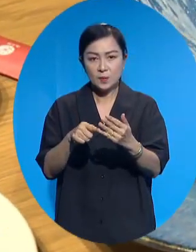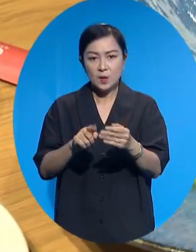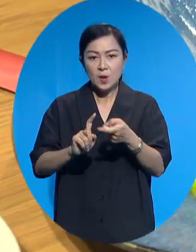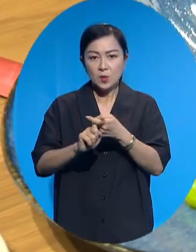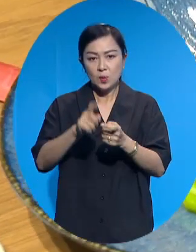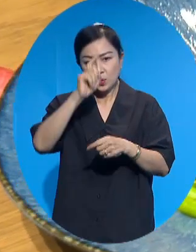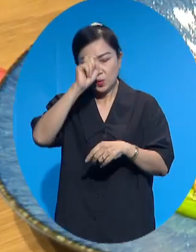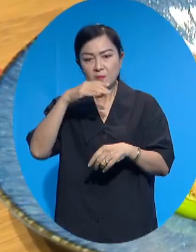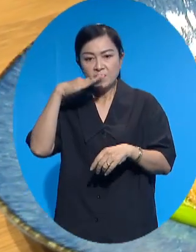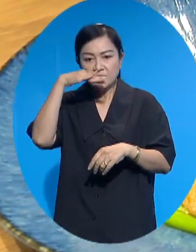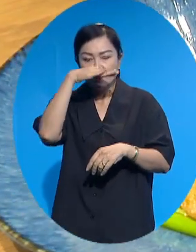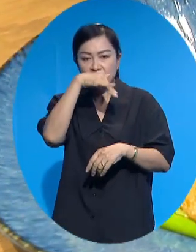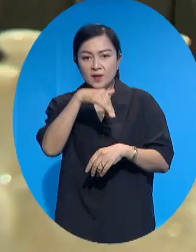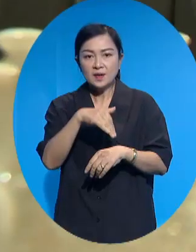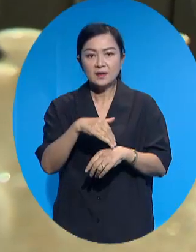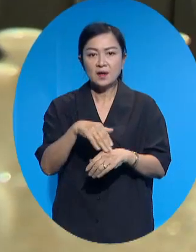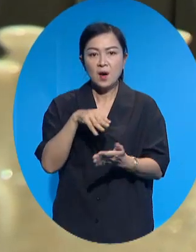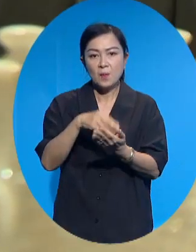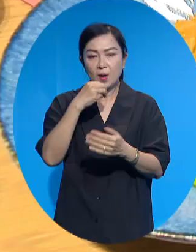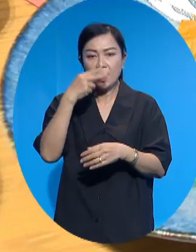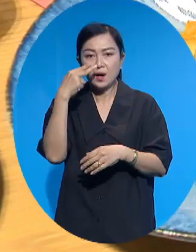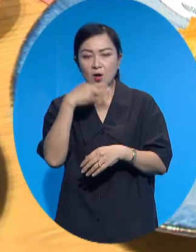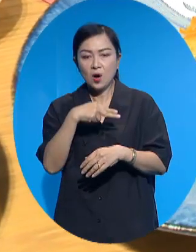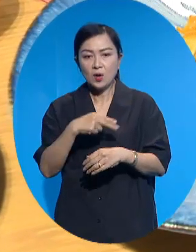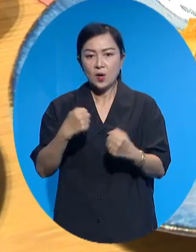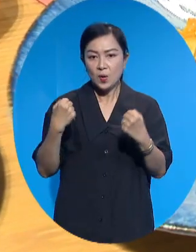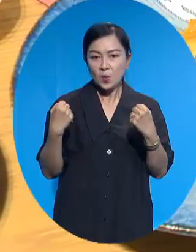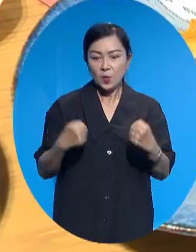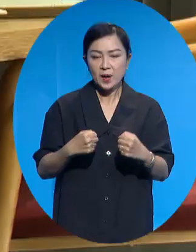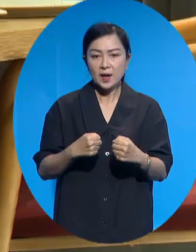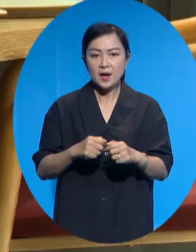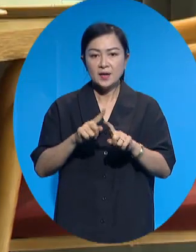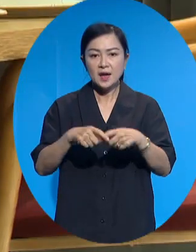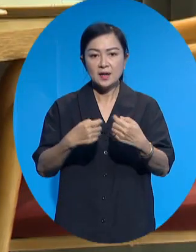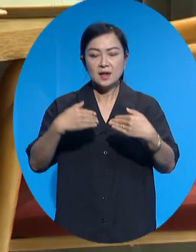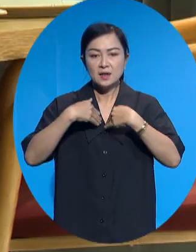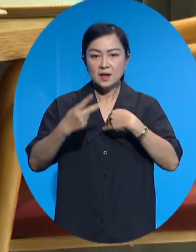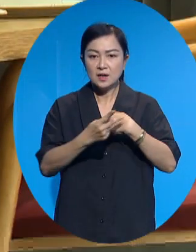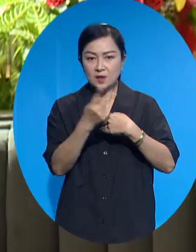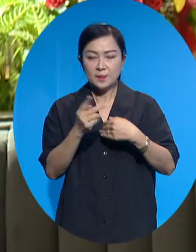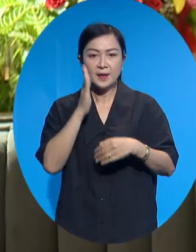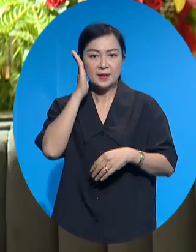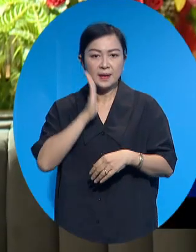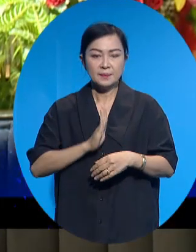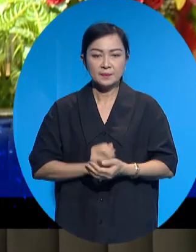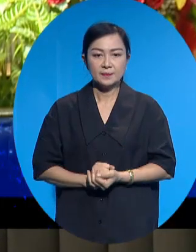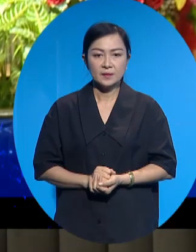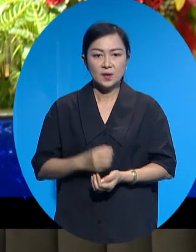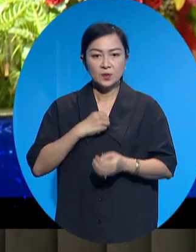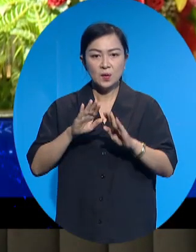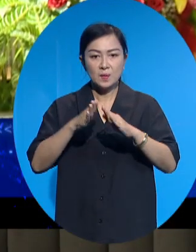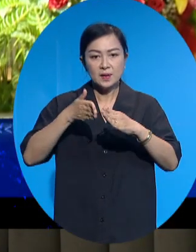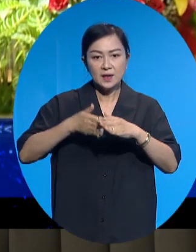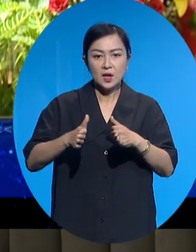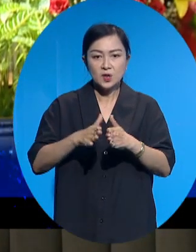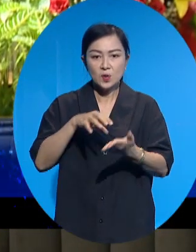luôn tôn trọng hương vị nguyên bản tạo nên các món ăn ngon tốt cho sức khỏe và được thưởng thức trong một không gian đẹp Tôi đã từng mở nhà